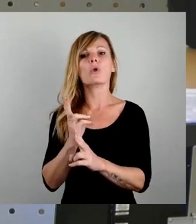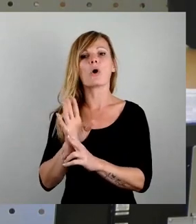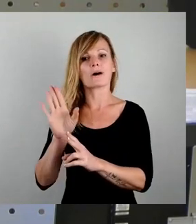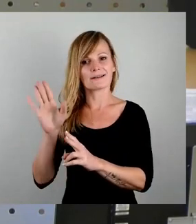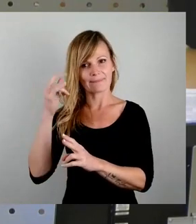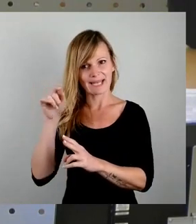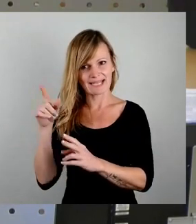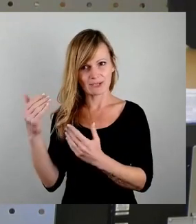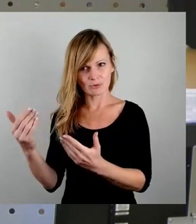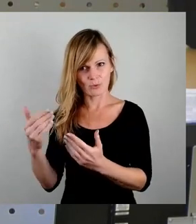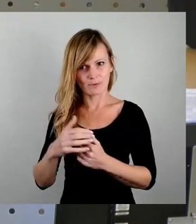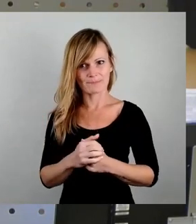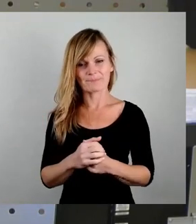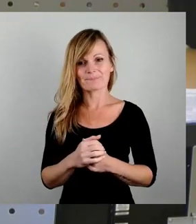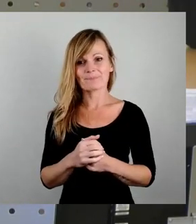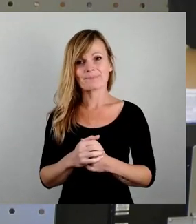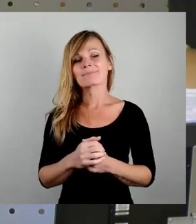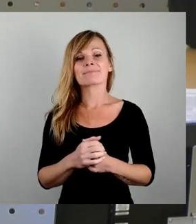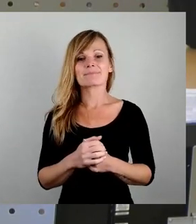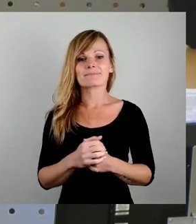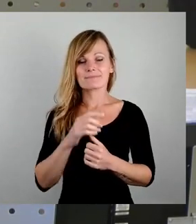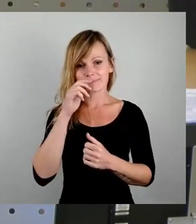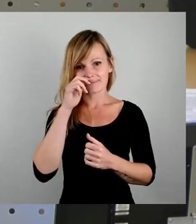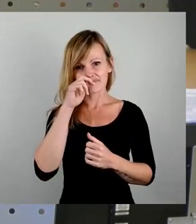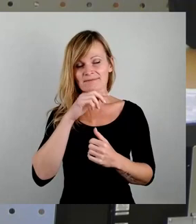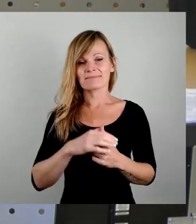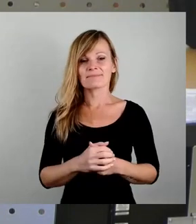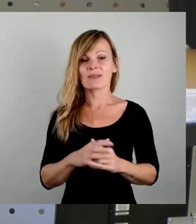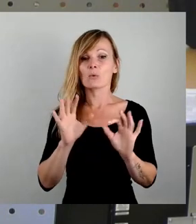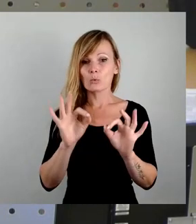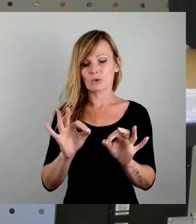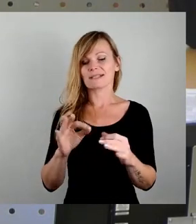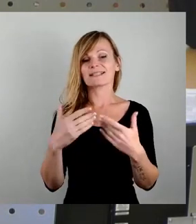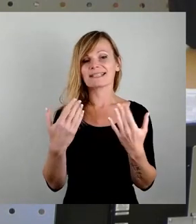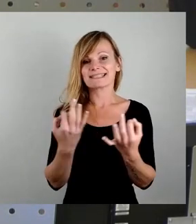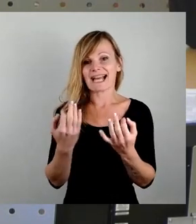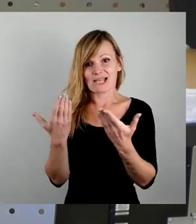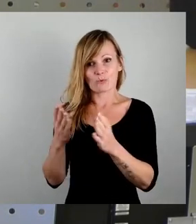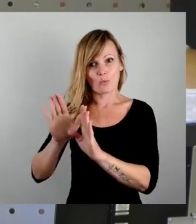Im Moment ist es zumindest erstmal eine gute Sache. Das Problem ist nur,